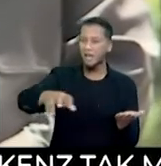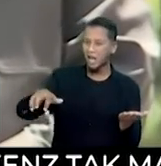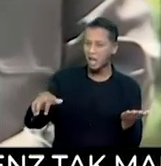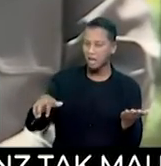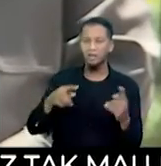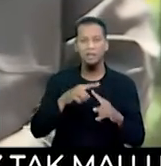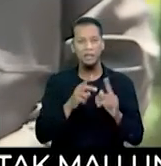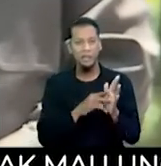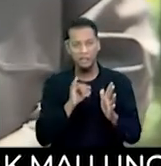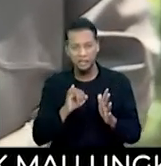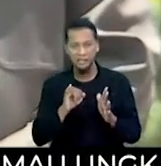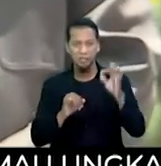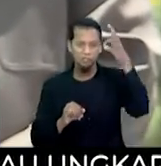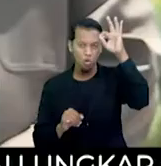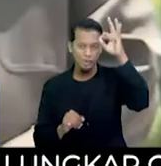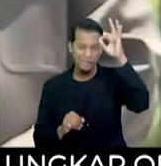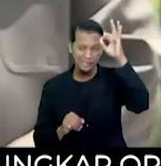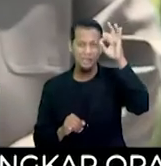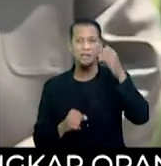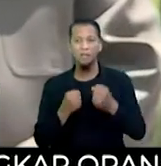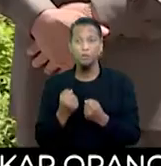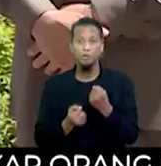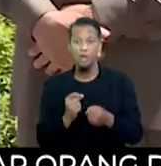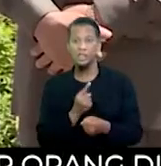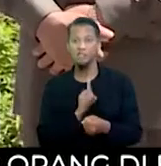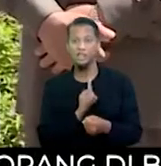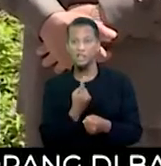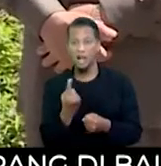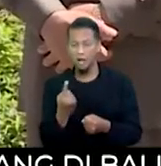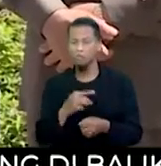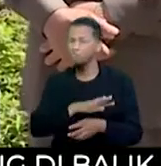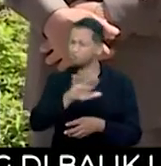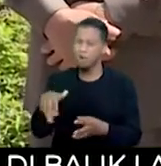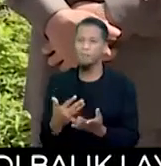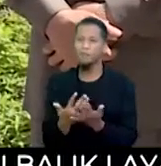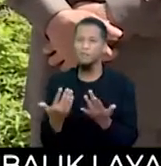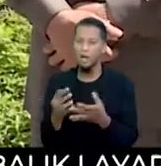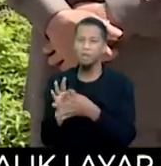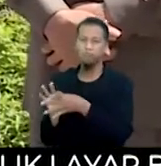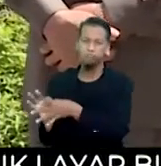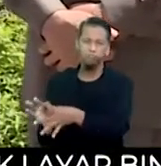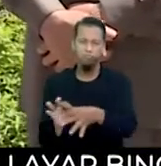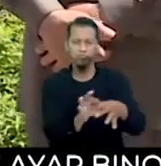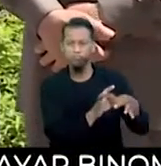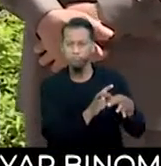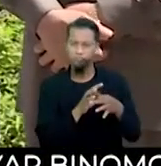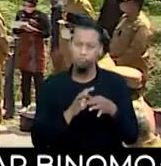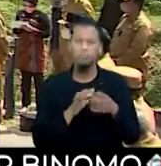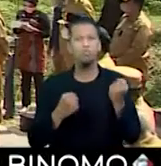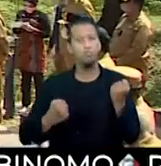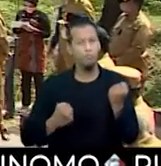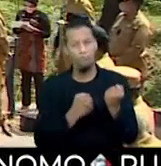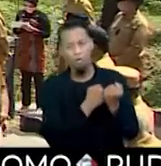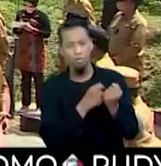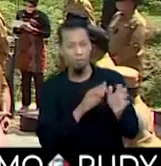tni-polri swasta dan seluruh masyarakat dalam mendukung pembangunan ibukota negara ini